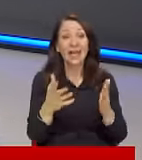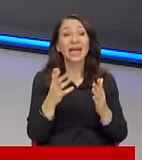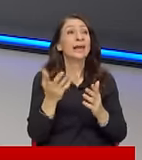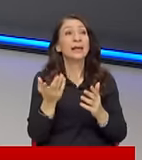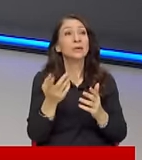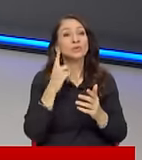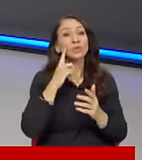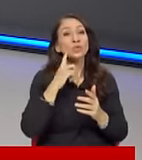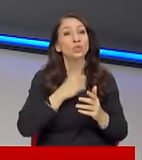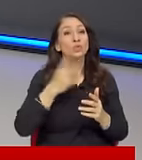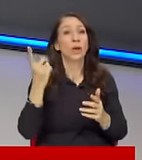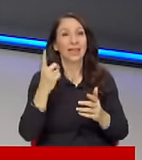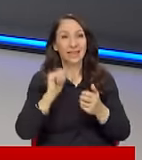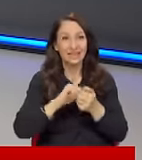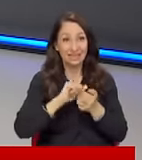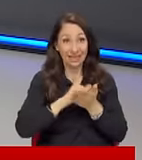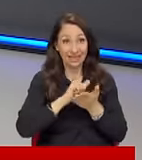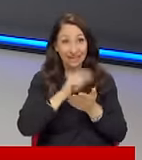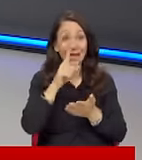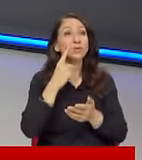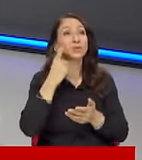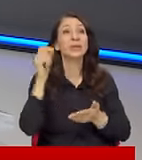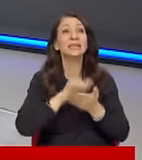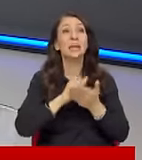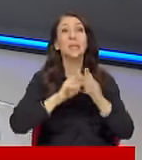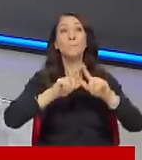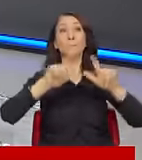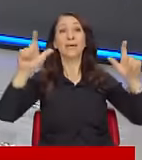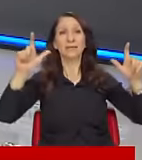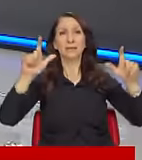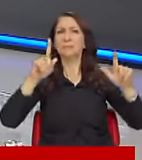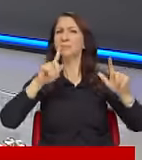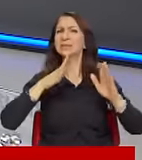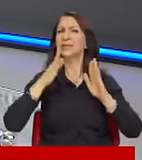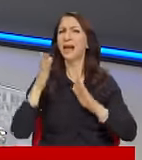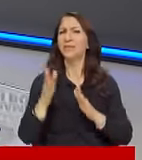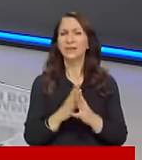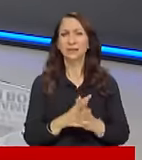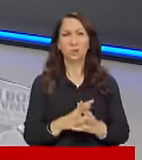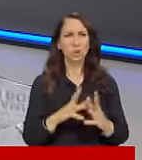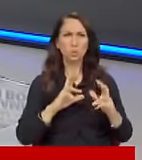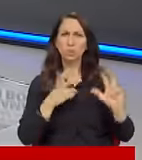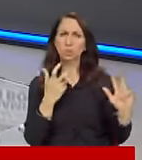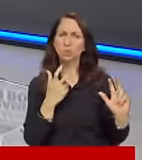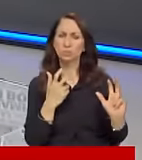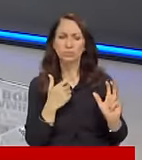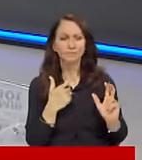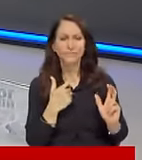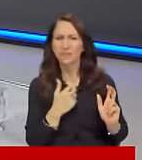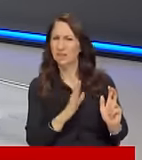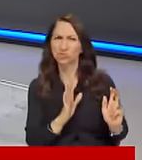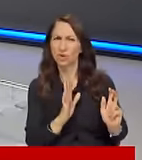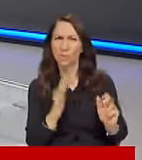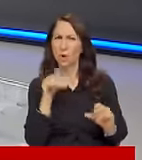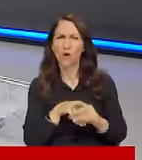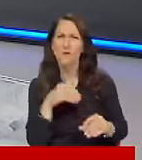gelelim Cumhuriyet gazetesine. Cumhuriyet gazetesinin manşeti: bir tarafta küstüm, küskünüm ben, gitmeyeceğim,